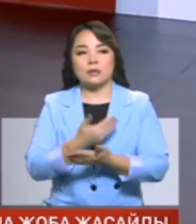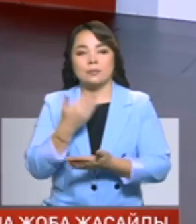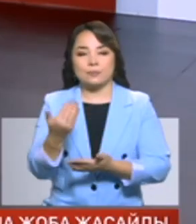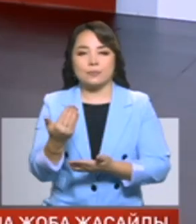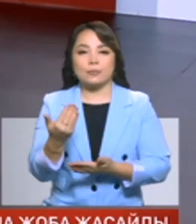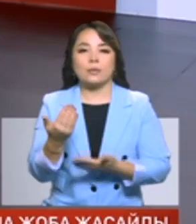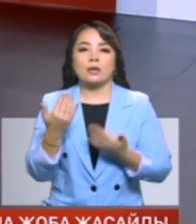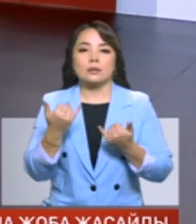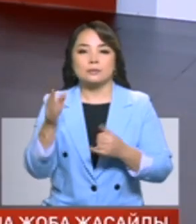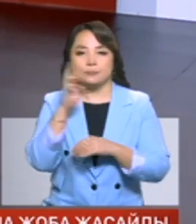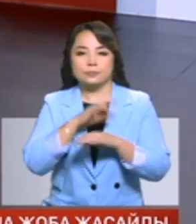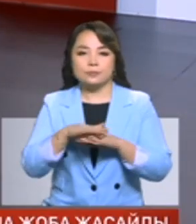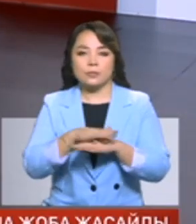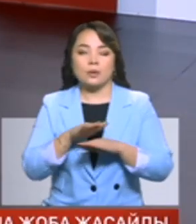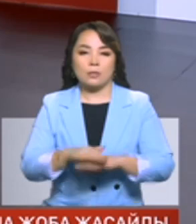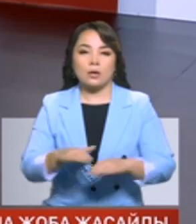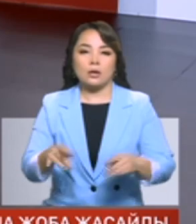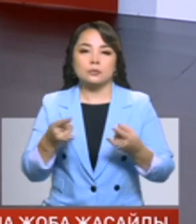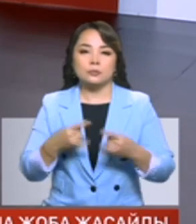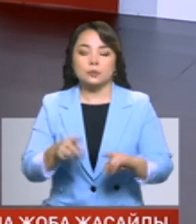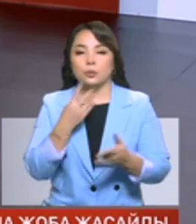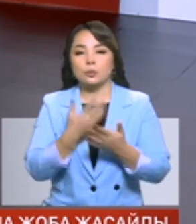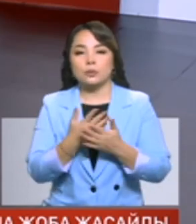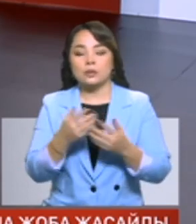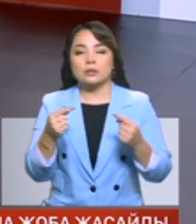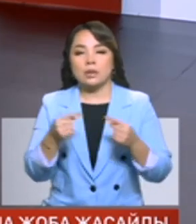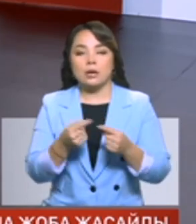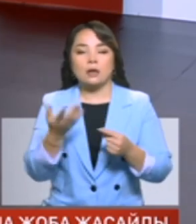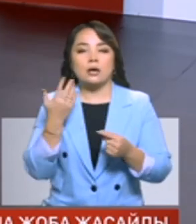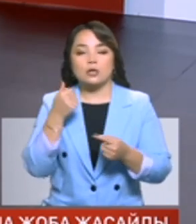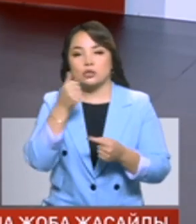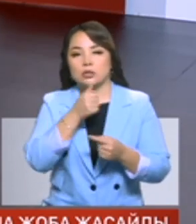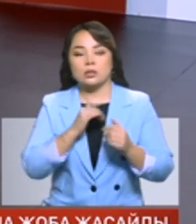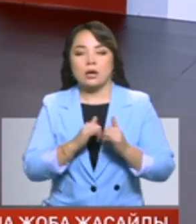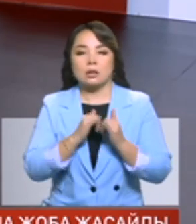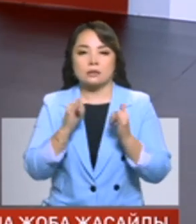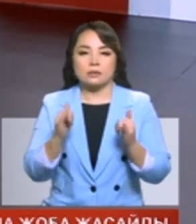ханым, елімізде бала туу көрсеткіші нақты қай жылдар артты?